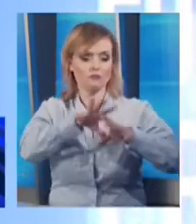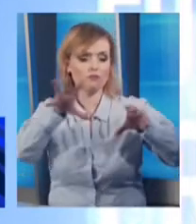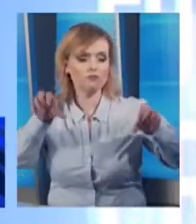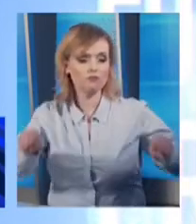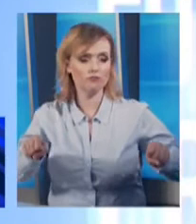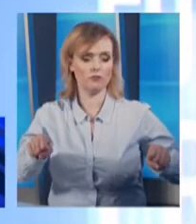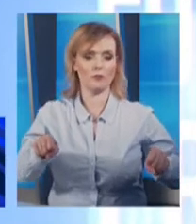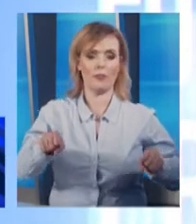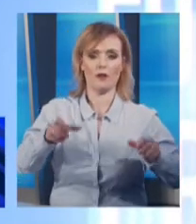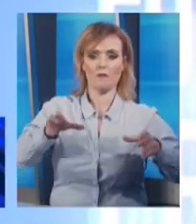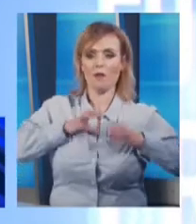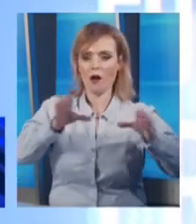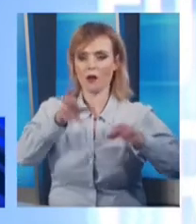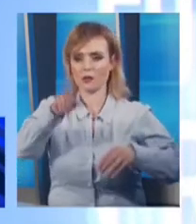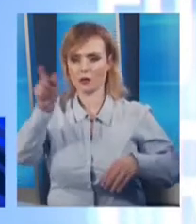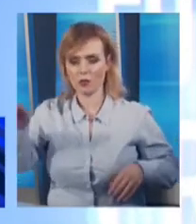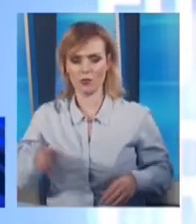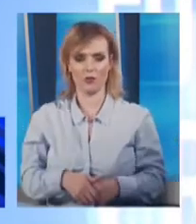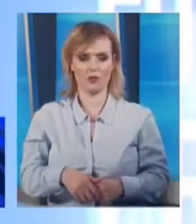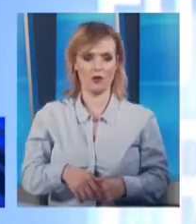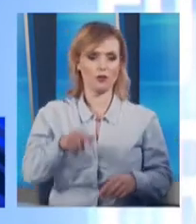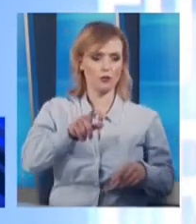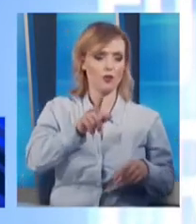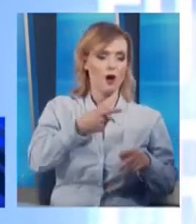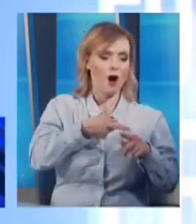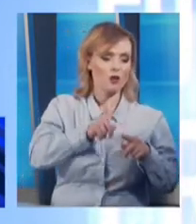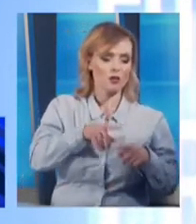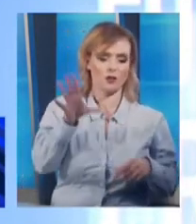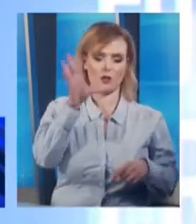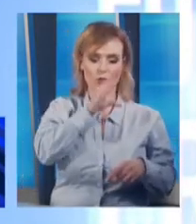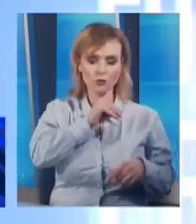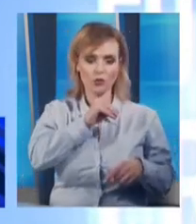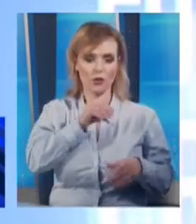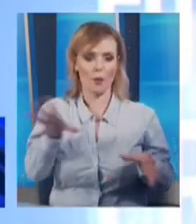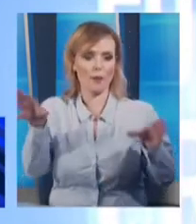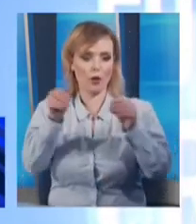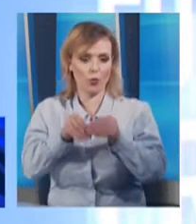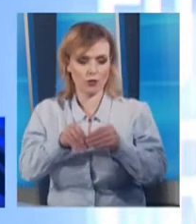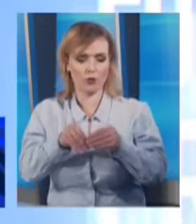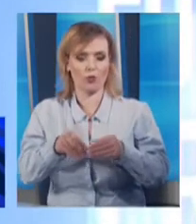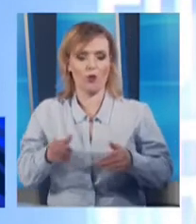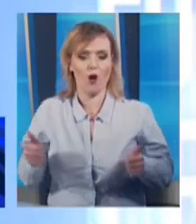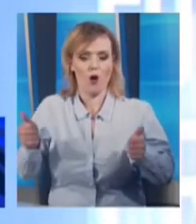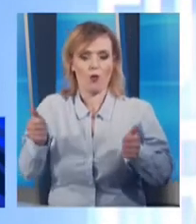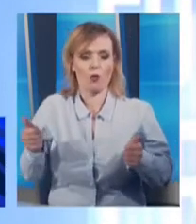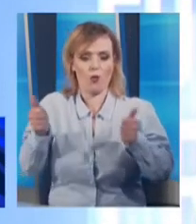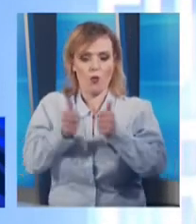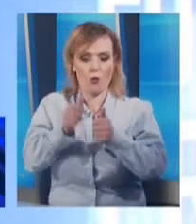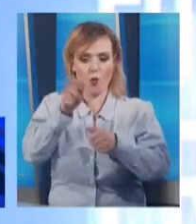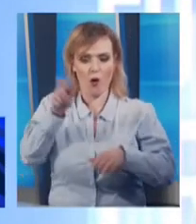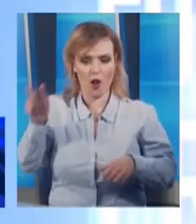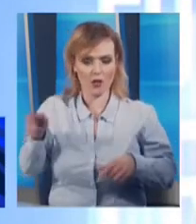capturarea instituțiilor statului, cu alte cuvinte, ceea ce am reușit noi împreună cu colegii de la platformă în acea